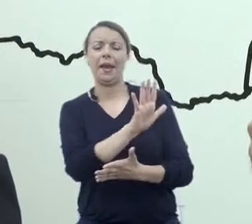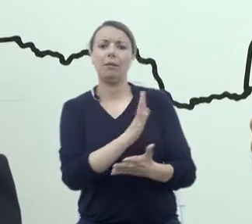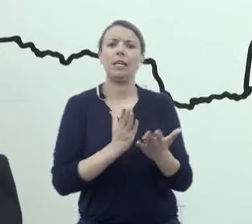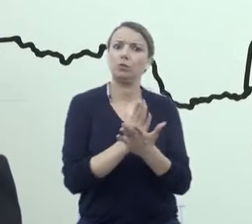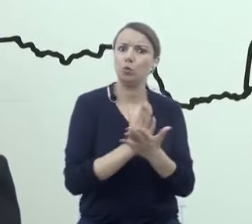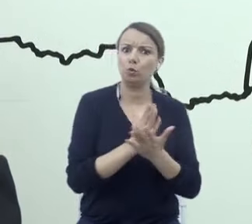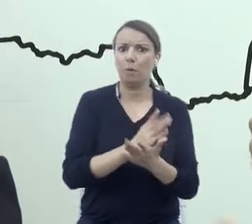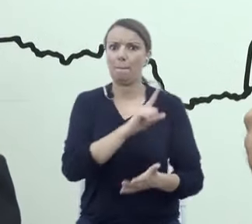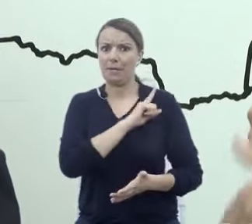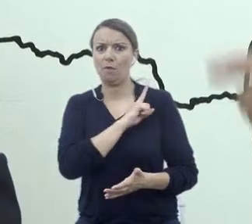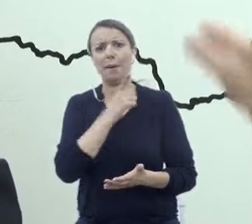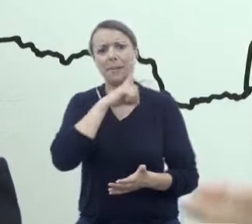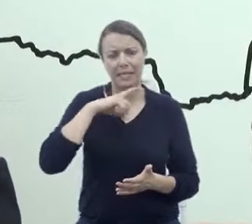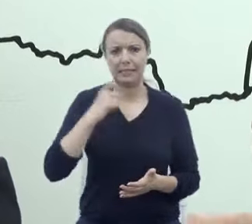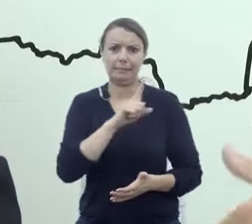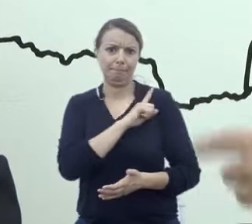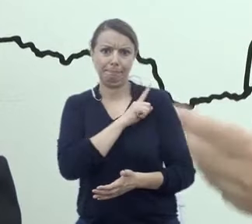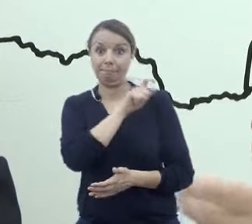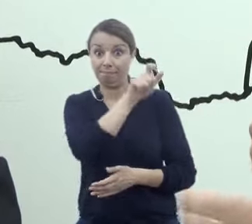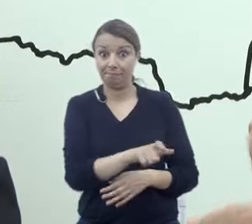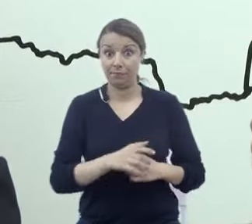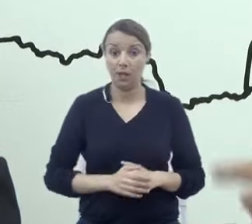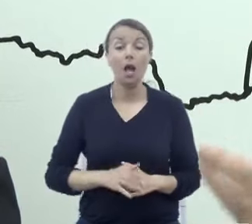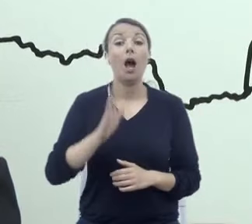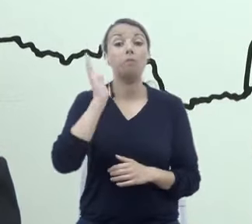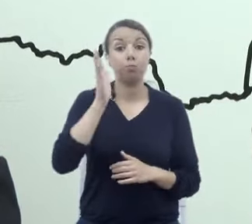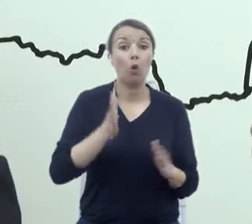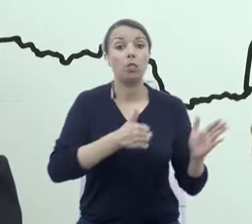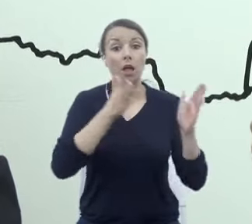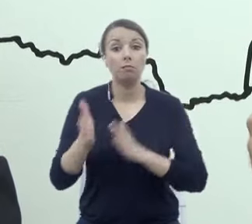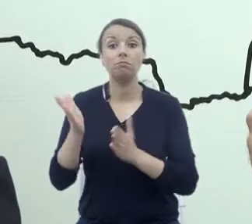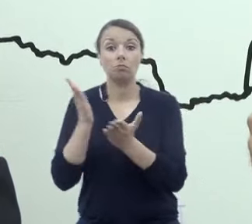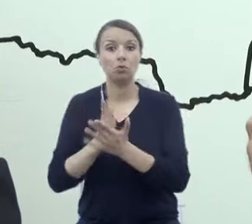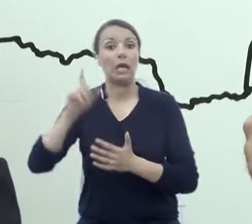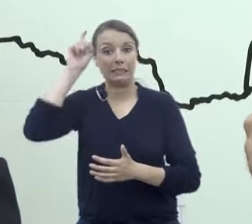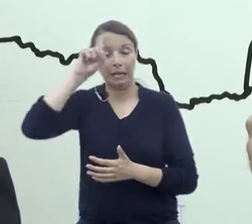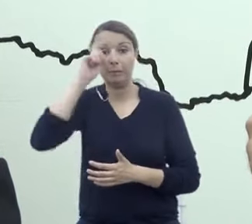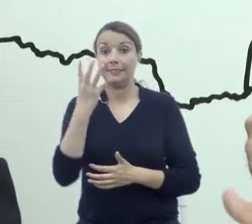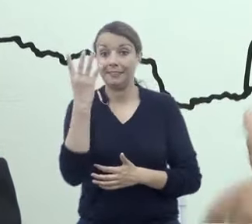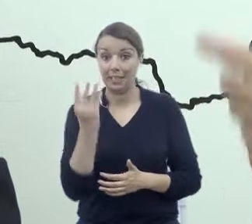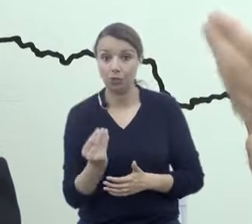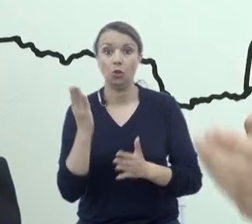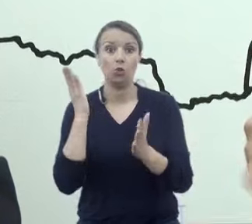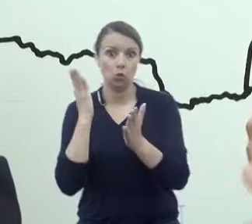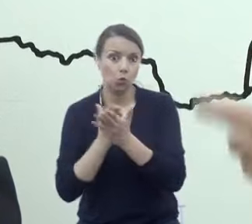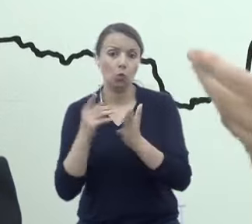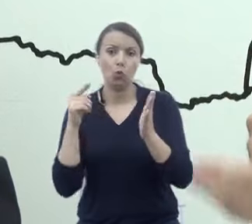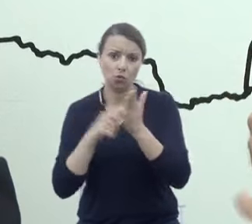ewentualnie, a później Niemcy już jesienią zaczęli nadawać temu formy zorganizowane,